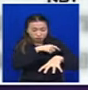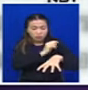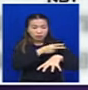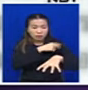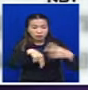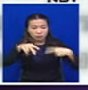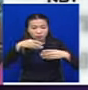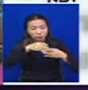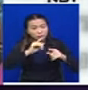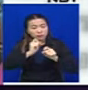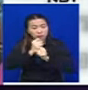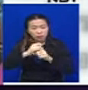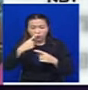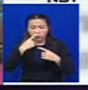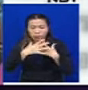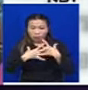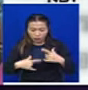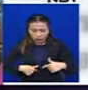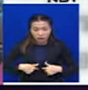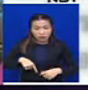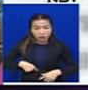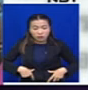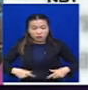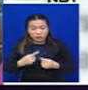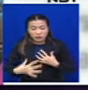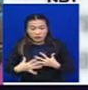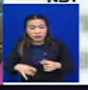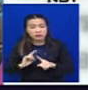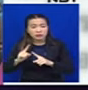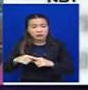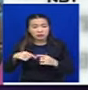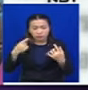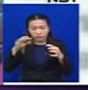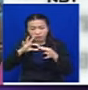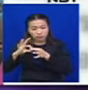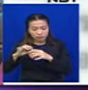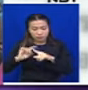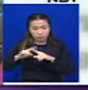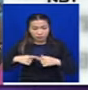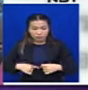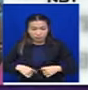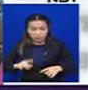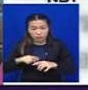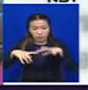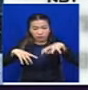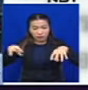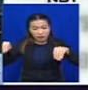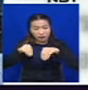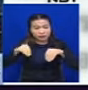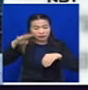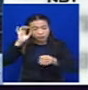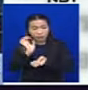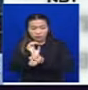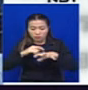แหละครับป่วยมีเลือดไหลในช่องท้องไม่หยุดกลุ่มนักเรียนได้เดินประกาศไปตามซอยภายในตลาดนัดข้างสถานีตำรวจภูธรโพธราม